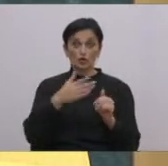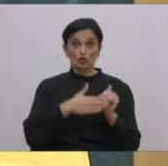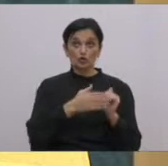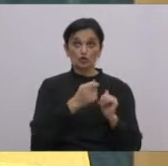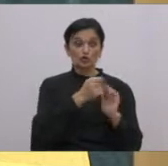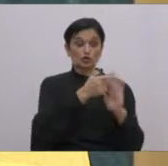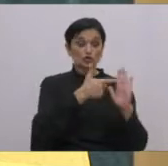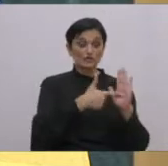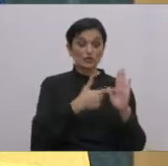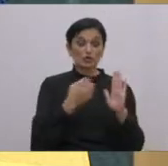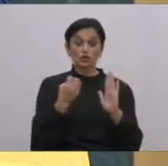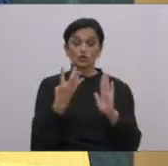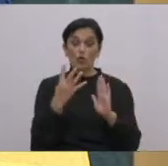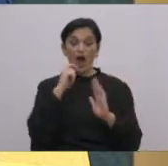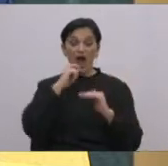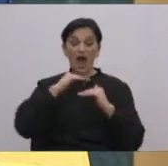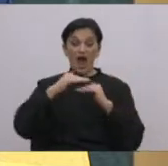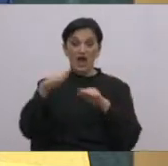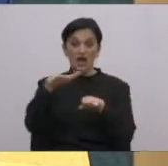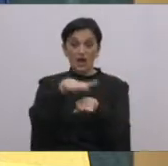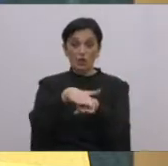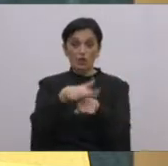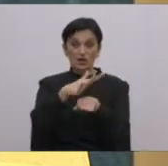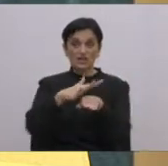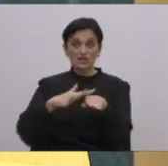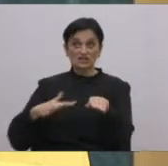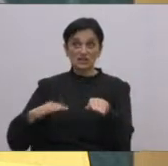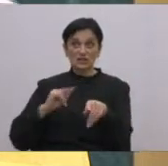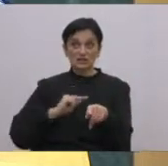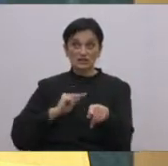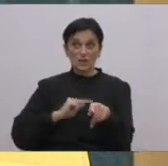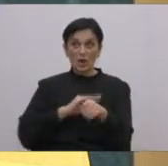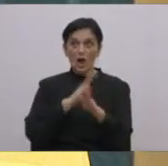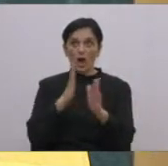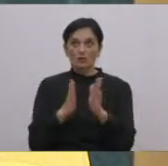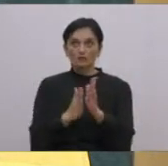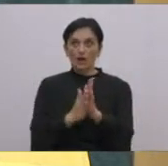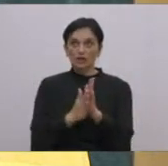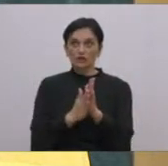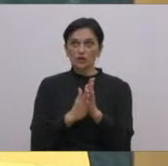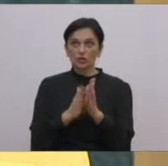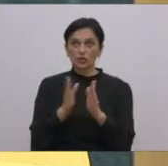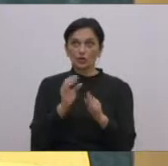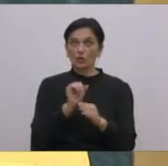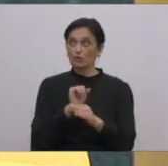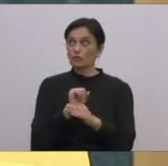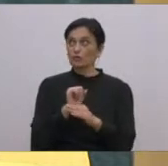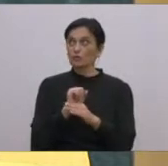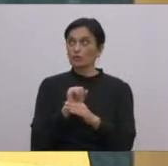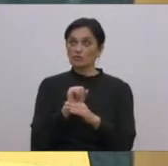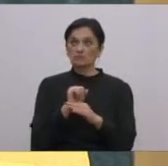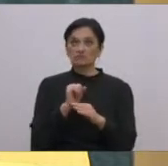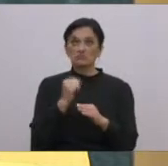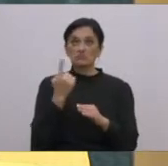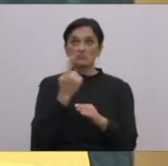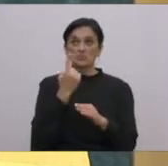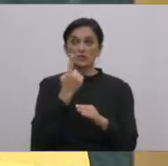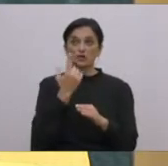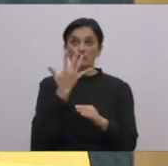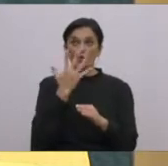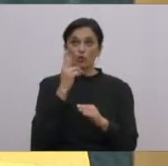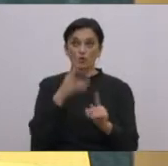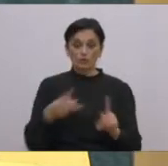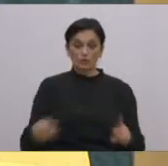14 უკვე საფარით არის მოწყობილი და გრძელდება აღნიშნული სამუშაოები აბსოლუტურად ყველა ხიდი დასრულებულია პირველი 5 კილომეტრიანი მონაკვეთი